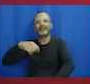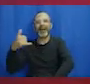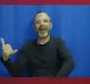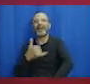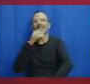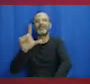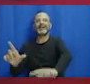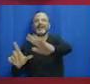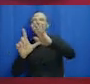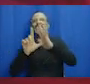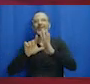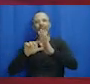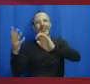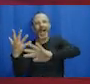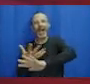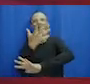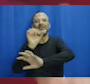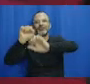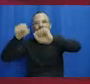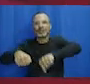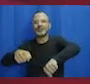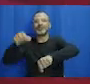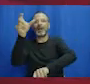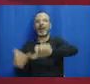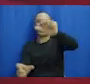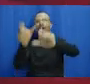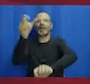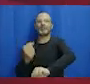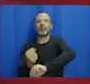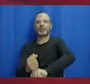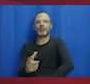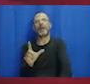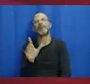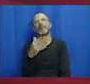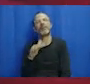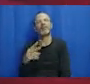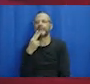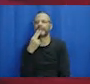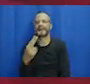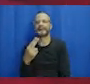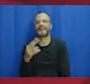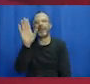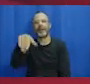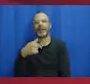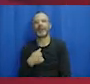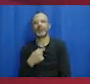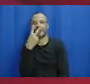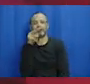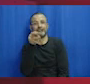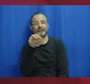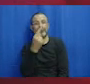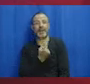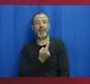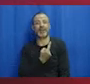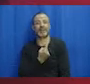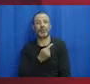أكثر حتى أنك أنت تقدر تسيطر على الجريمة وعلى أشخاص اللي هن جريمة. ولكن هذا ما بيعني الأستاذ فادي أنه كمان أنه إحنا ننظر لنفسنا، يعني